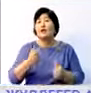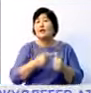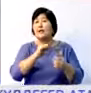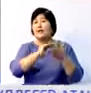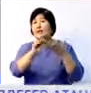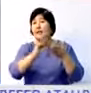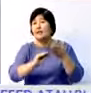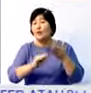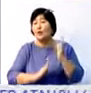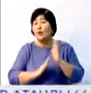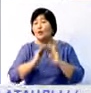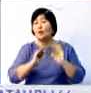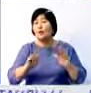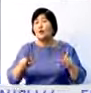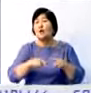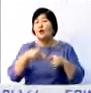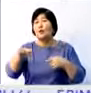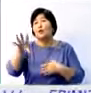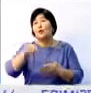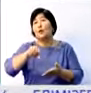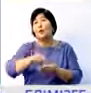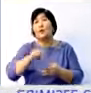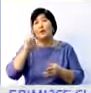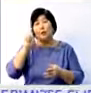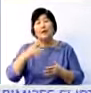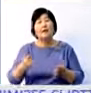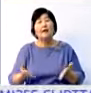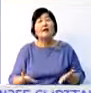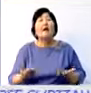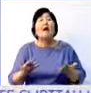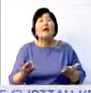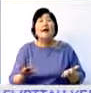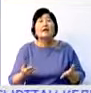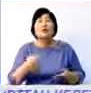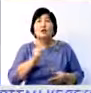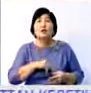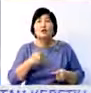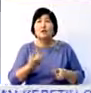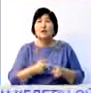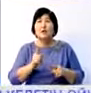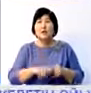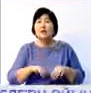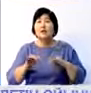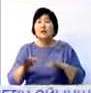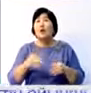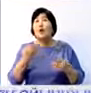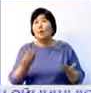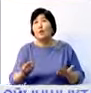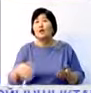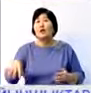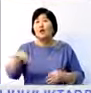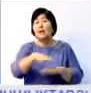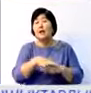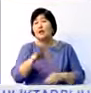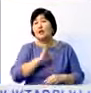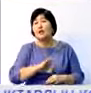әрине өскелең ұрпақ үшін үлгі өнеге болары анық. Қаншама жұмыс істеліп жатыр, миллиондаған ақша кетіп жатыр. Осының барлық халықтың